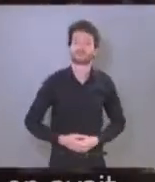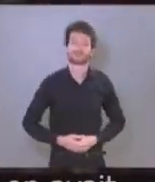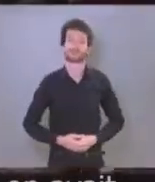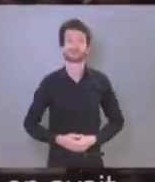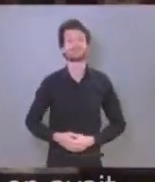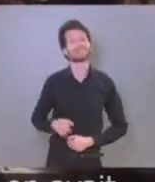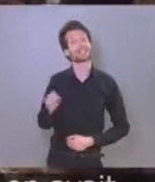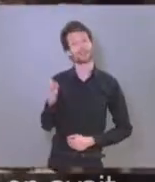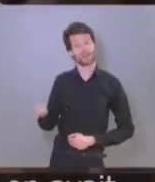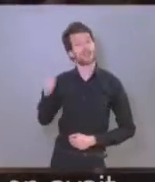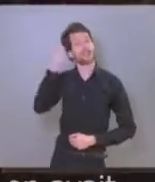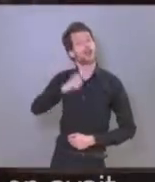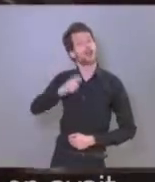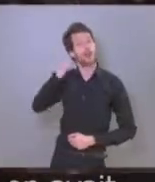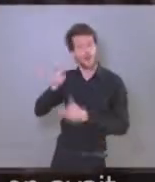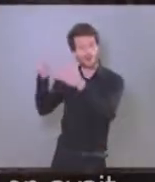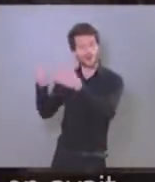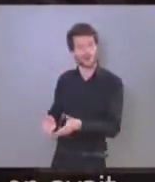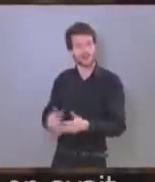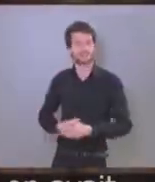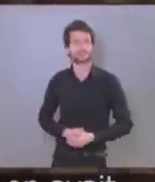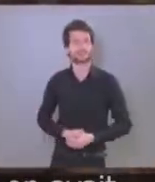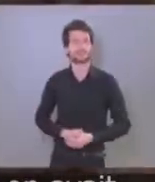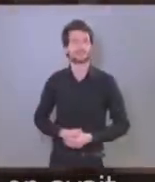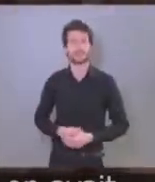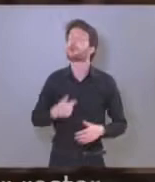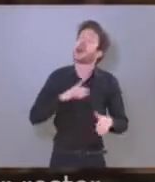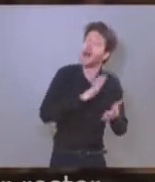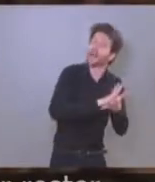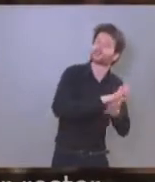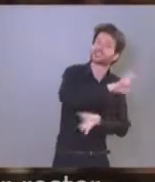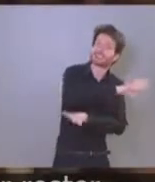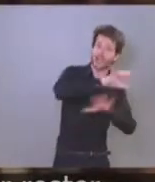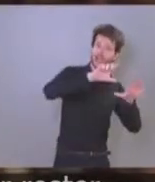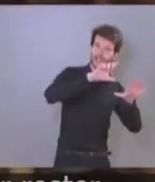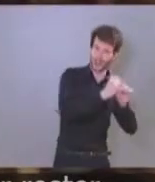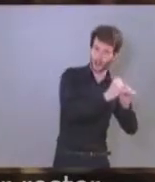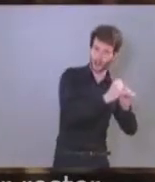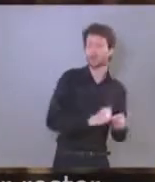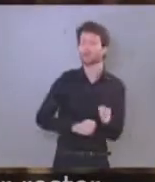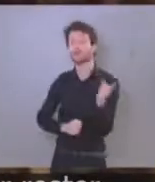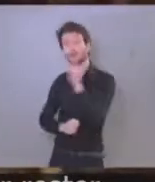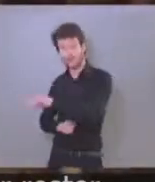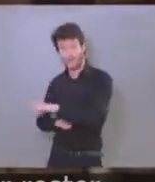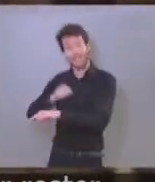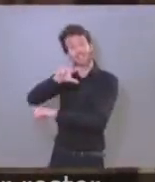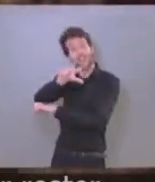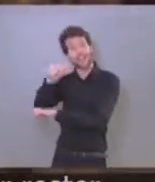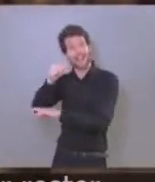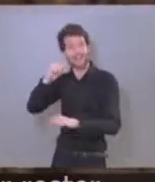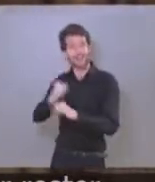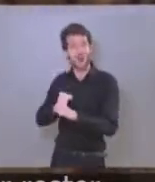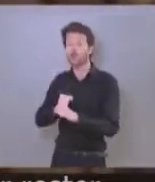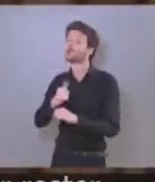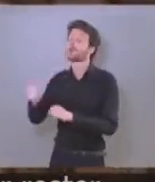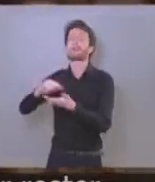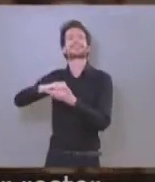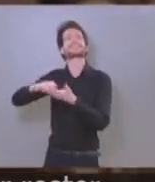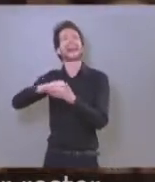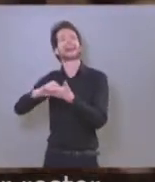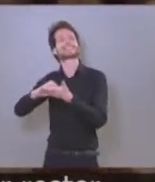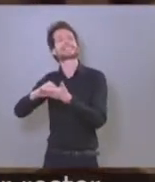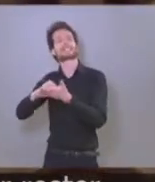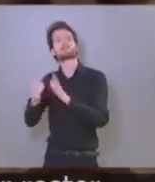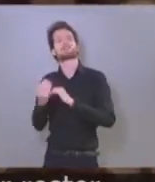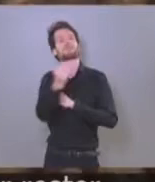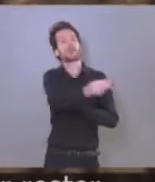Et lui, j'avais 57 ans. Et lui en avait 31. Il a rendu sa carte pour aller